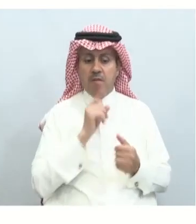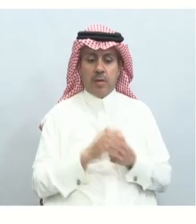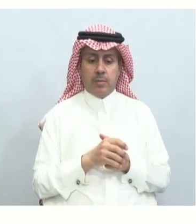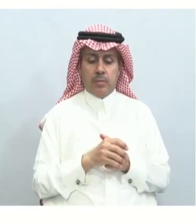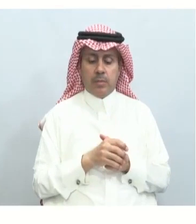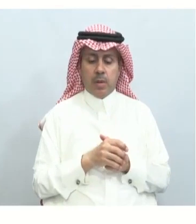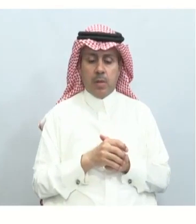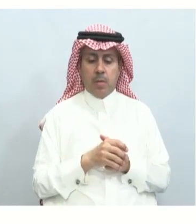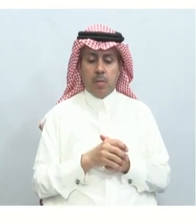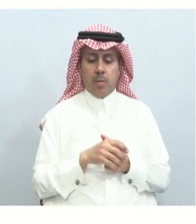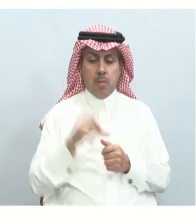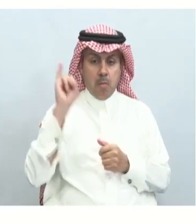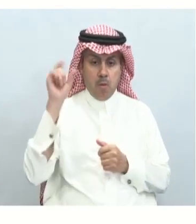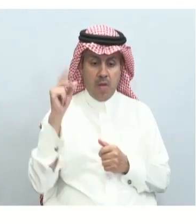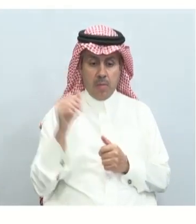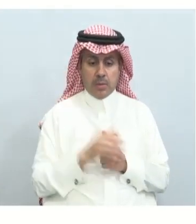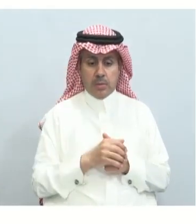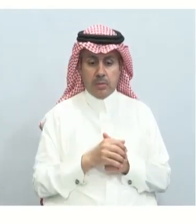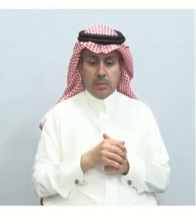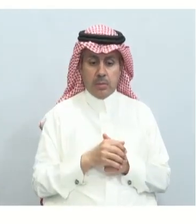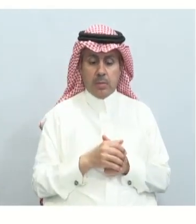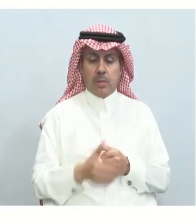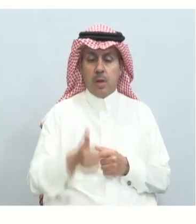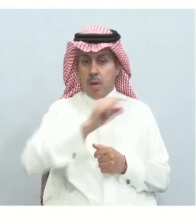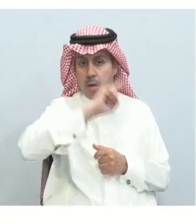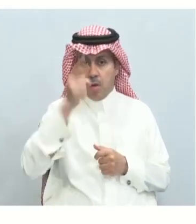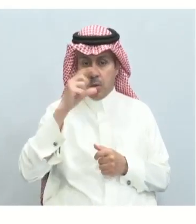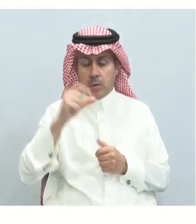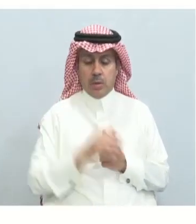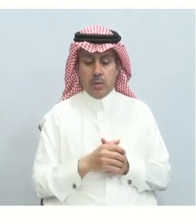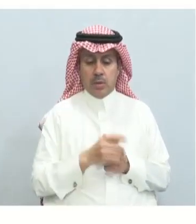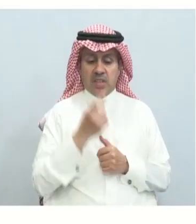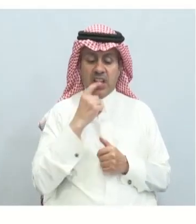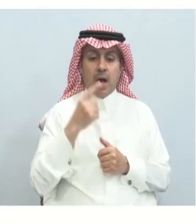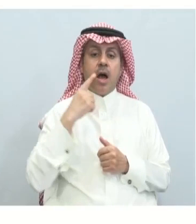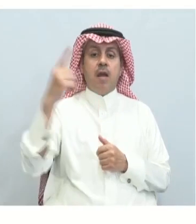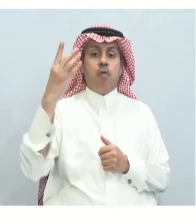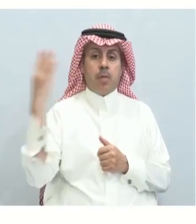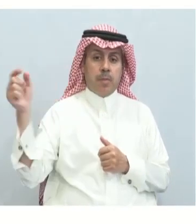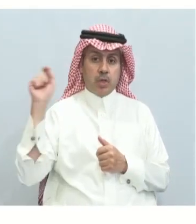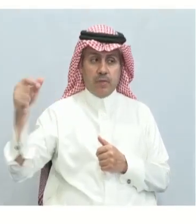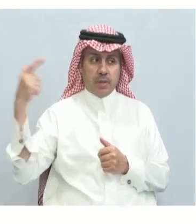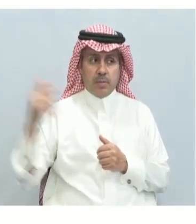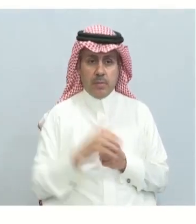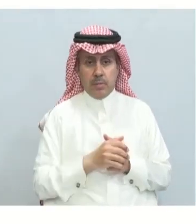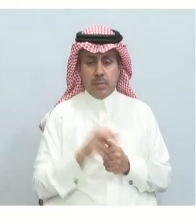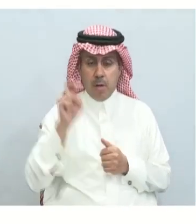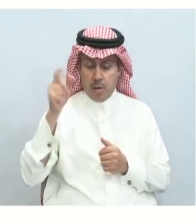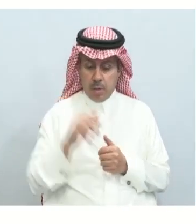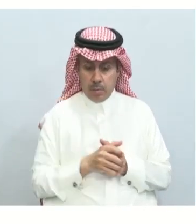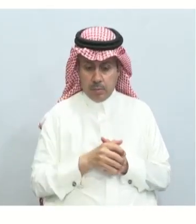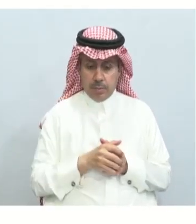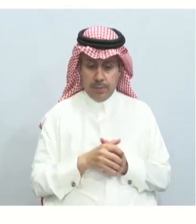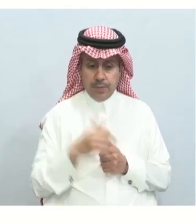لمنظمه التعاون الاسلامي في الثالثه في عمان بالاردن عام 1407 قراره برقم